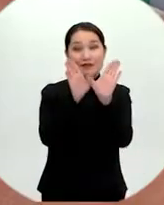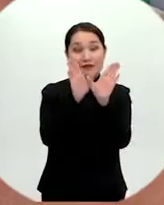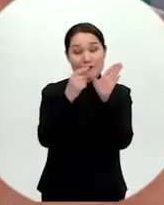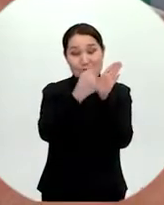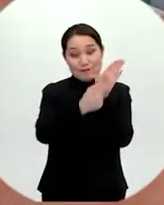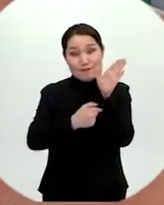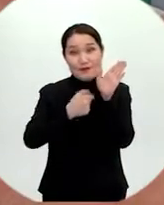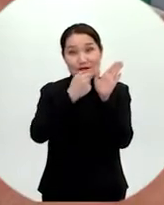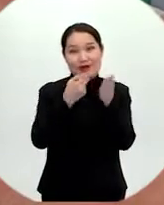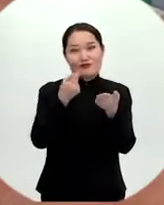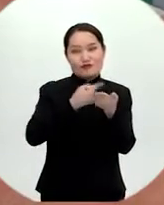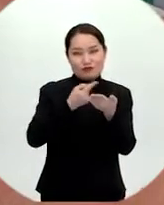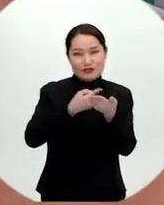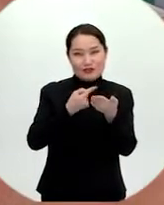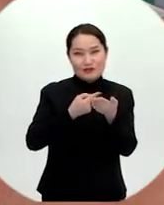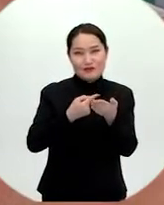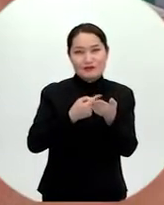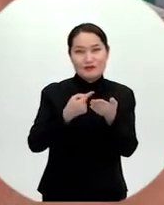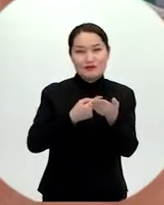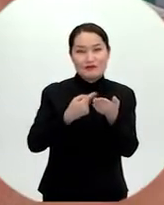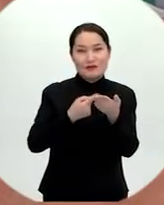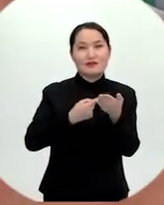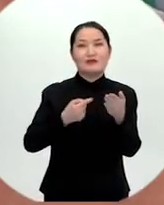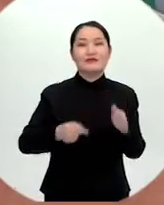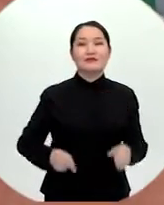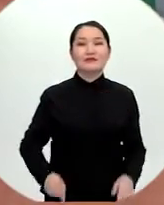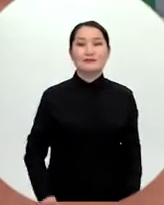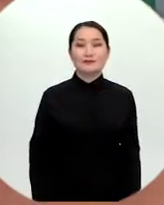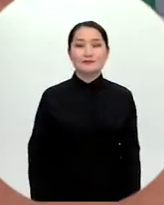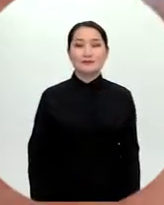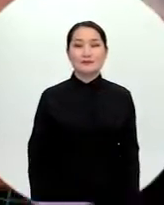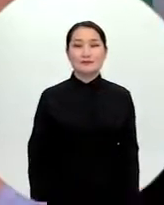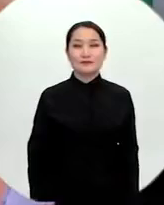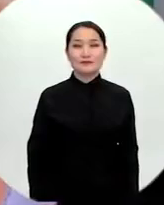Их биеийн хоёр дахир зураас ашиглаад зурчна.